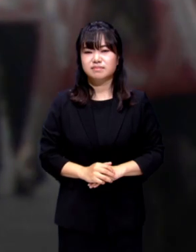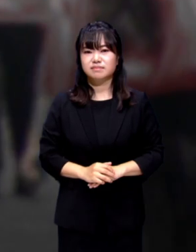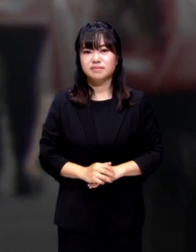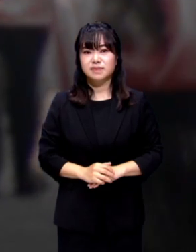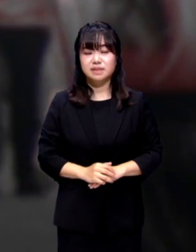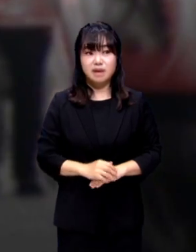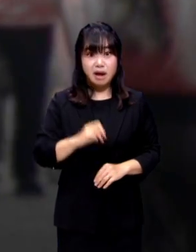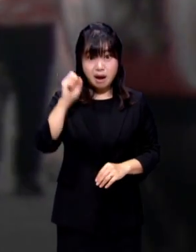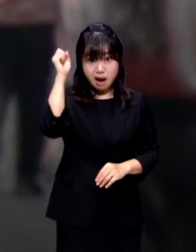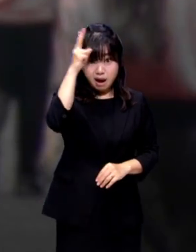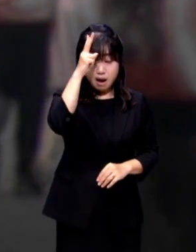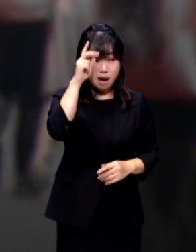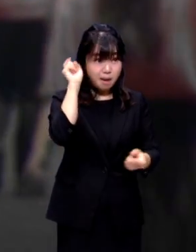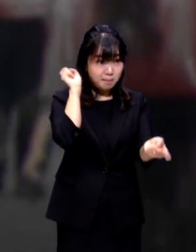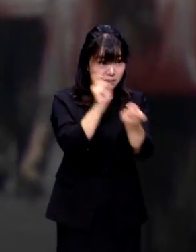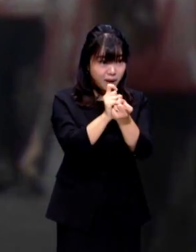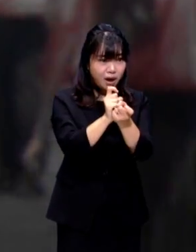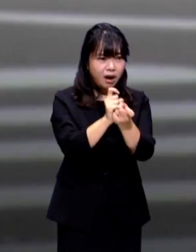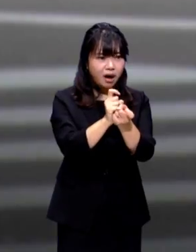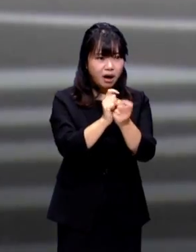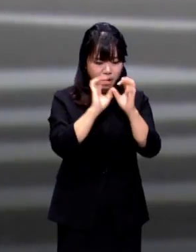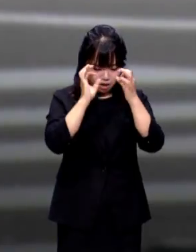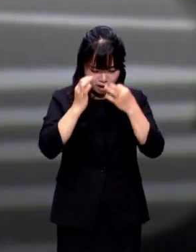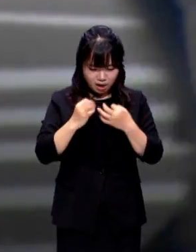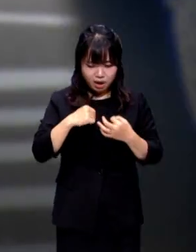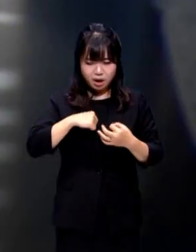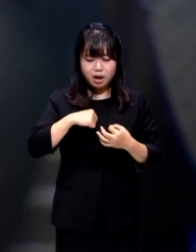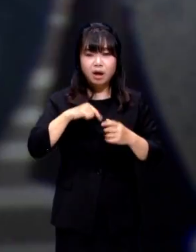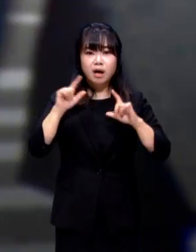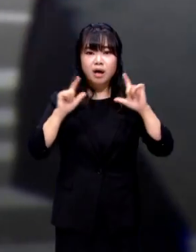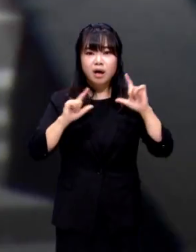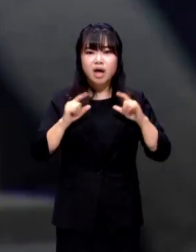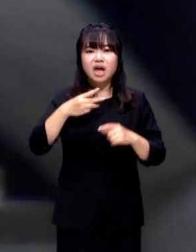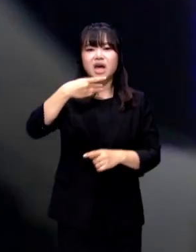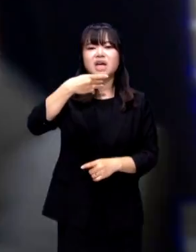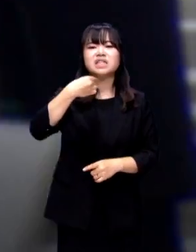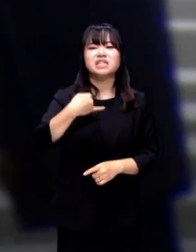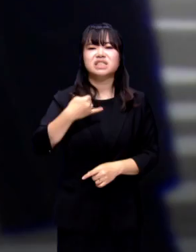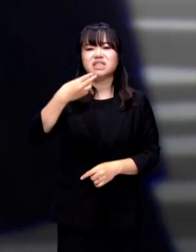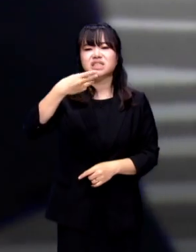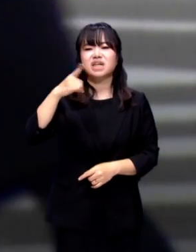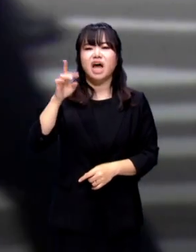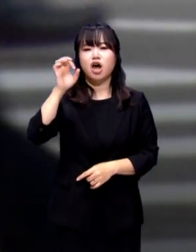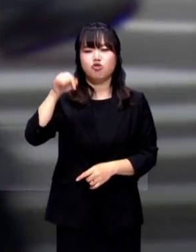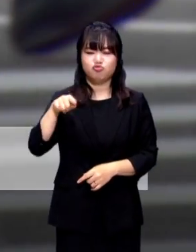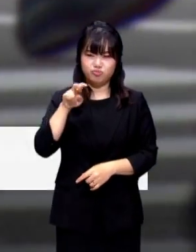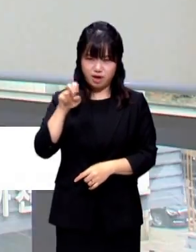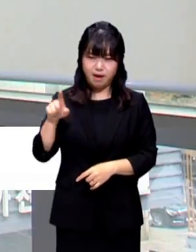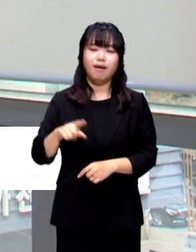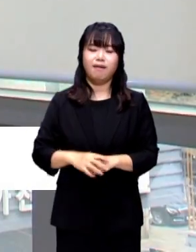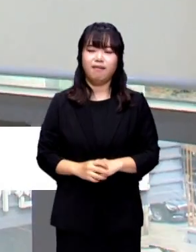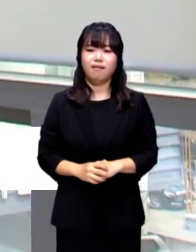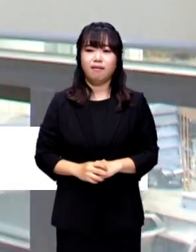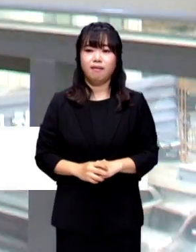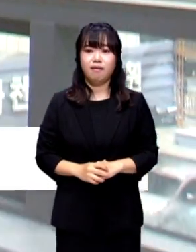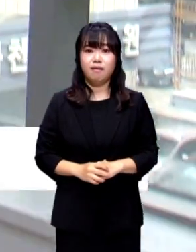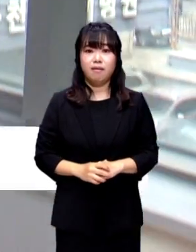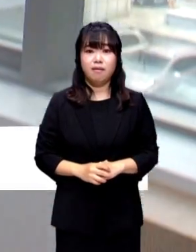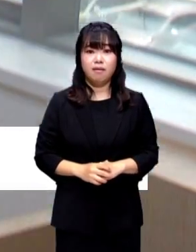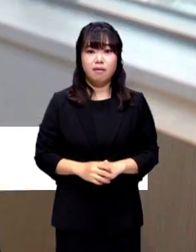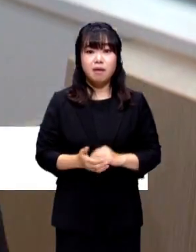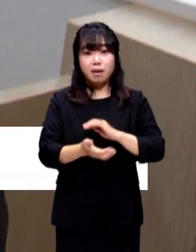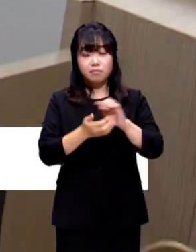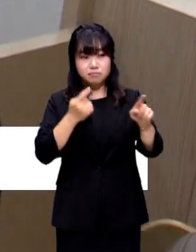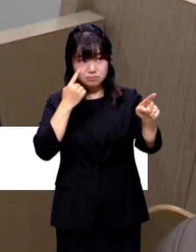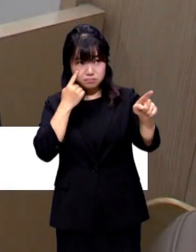비정상적인 상황에 대한 정상 반응. 전문가들은 트라우마를 이렇게 정의합니다. 예상 범위를